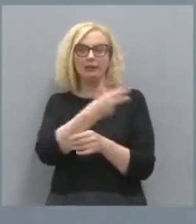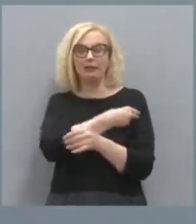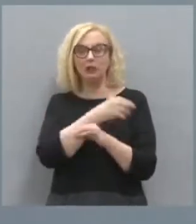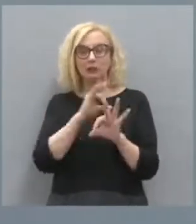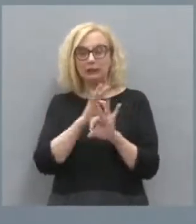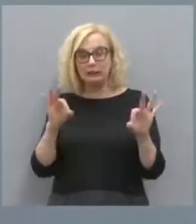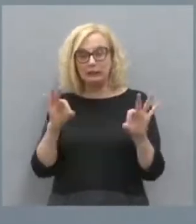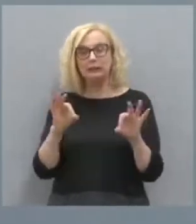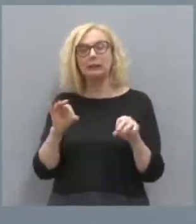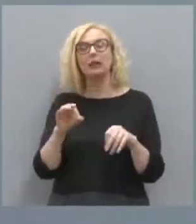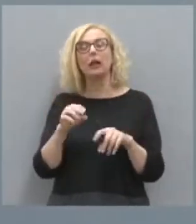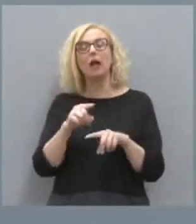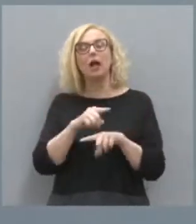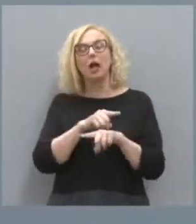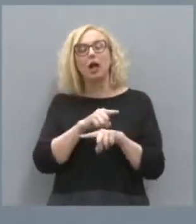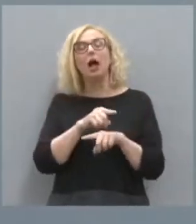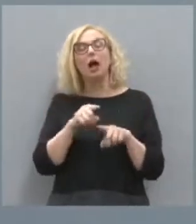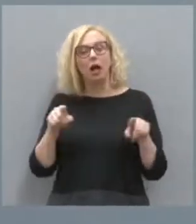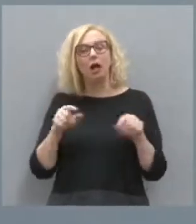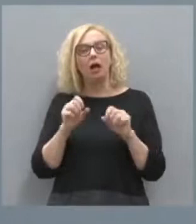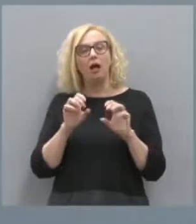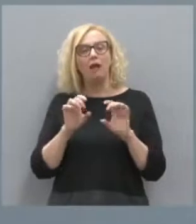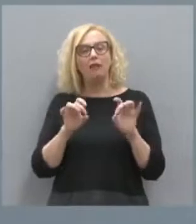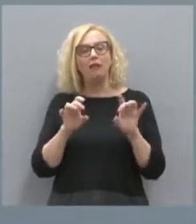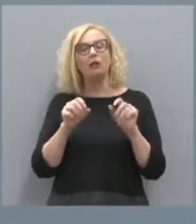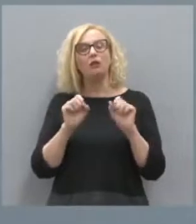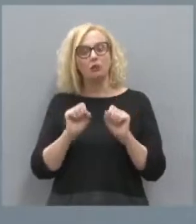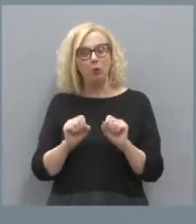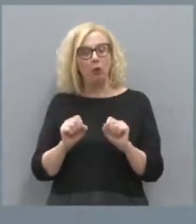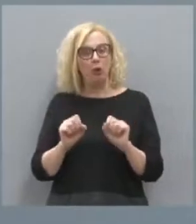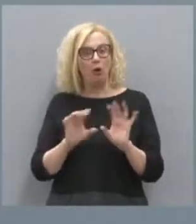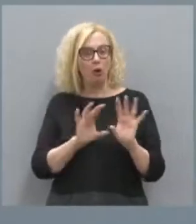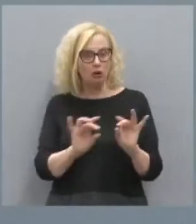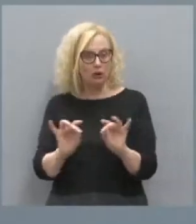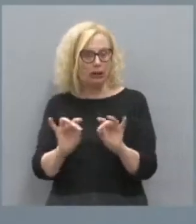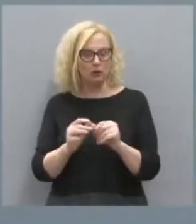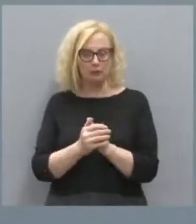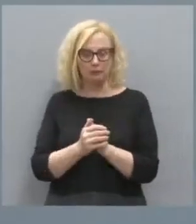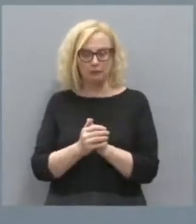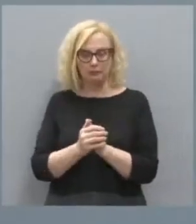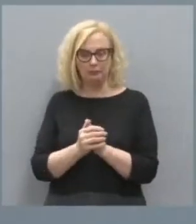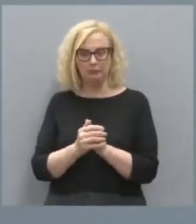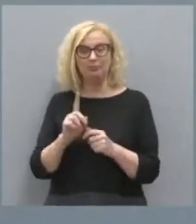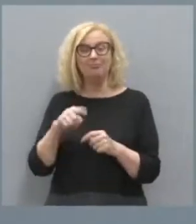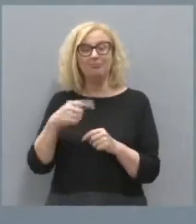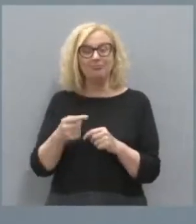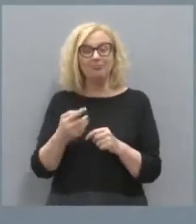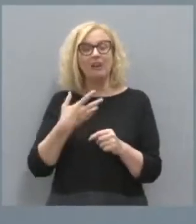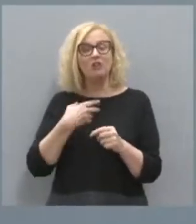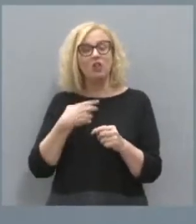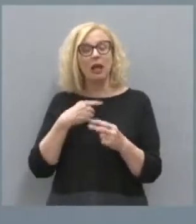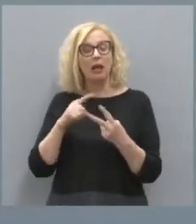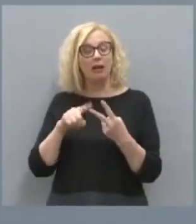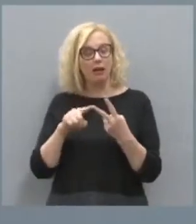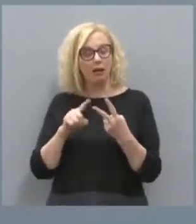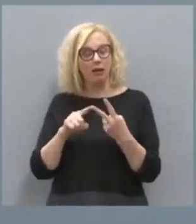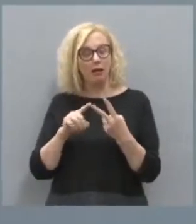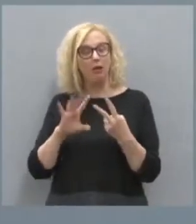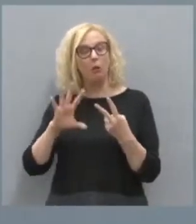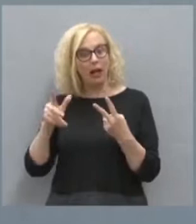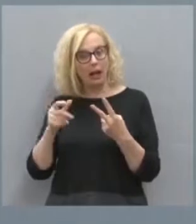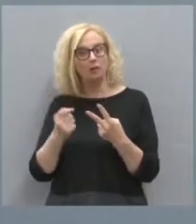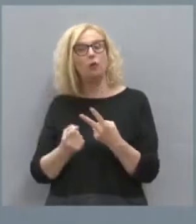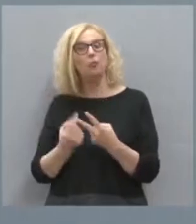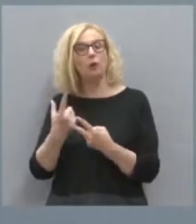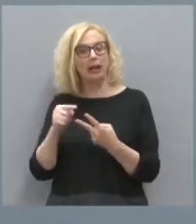virus puo correre potrebbe correre e poi abbiamo l'elemento importante che stiamo verificando e toccando con